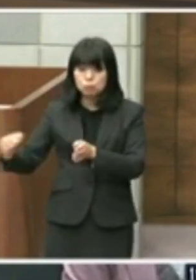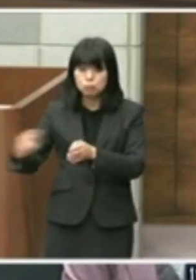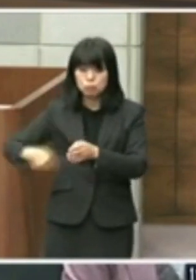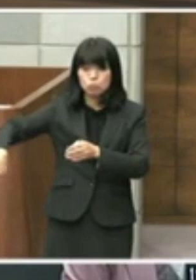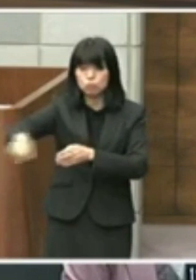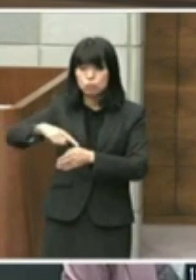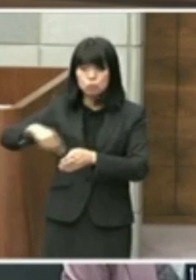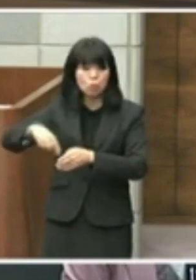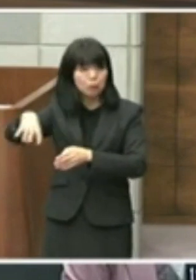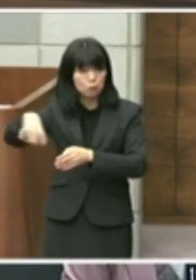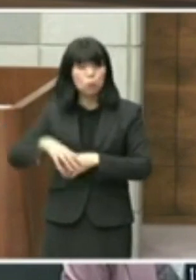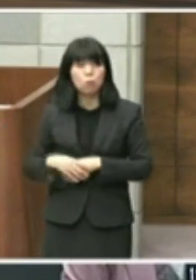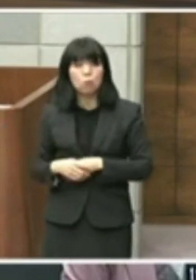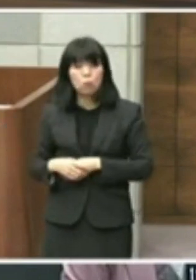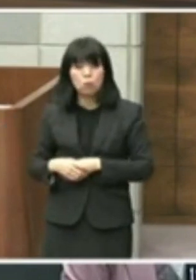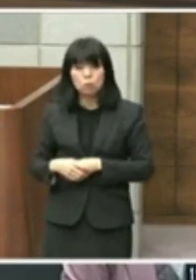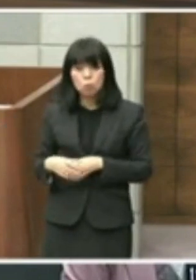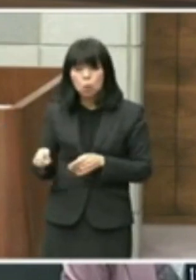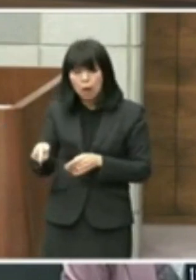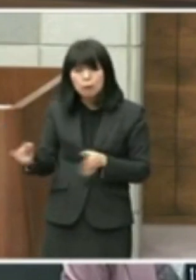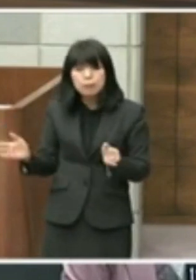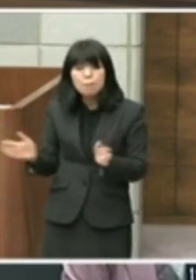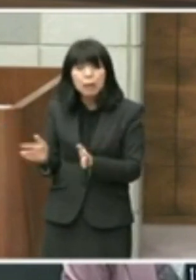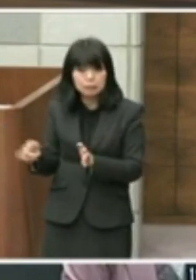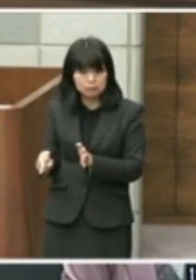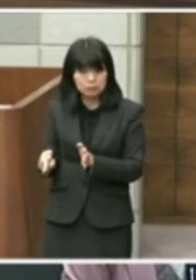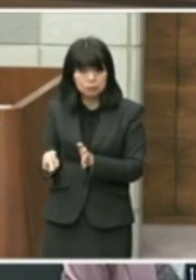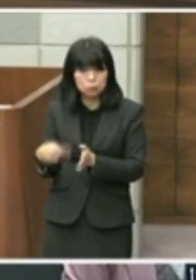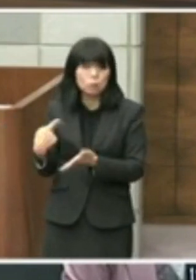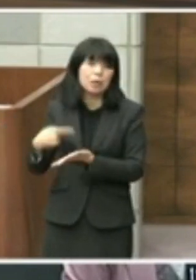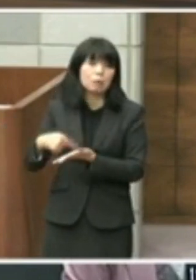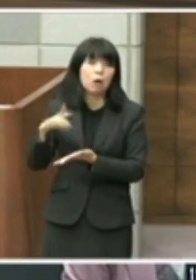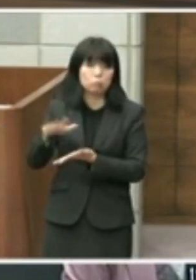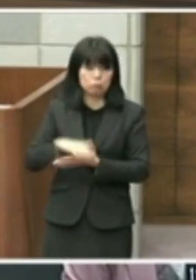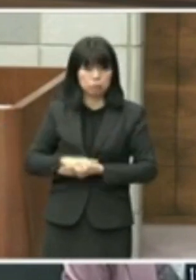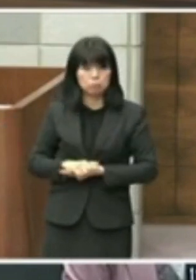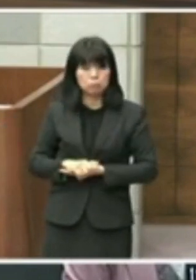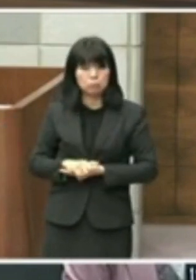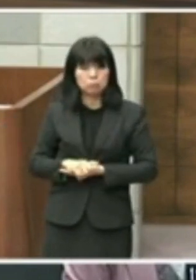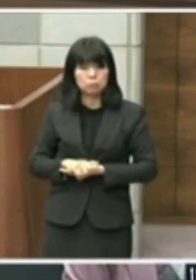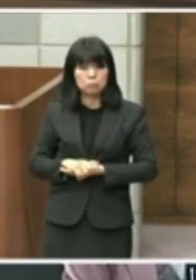ふうに思うんですけれども、ここが狭いというようなご指摘もあります。で、